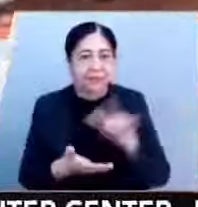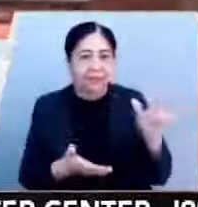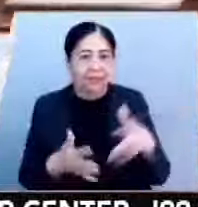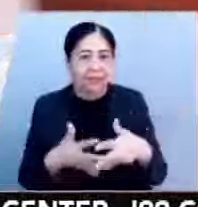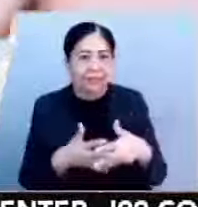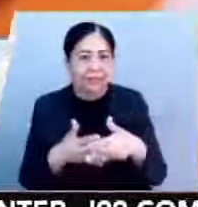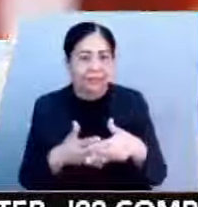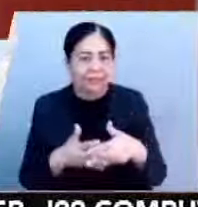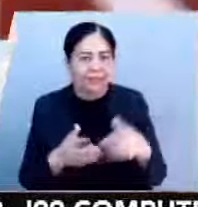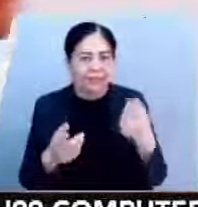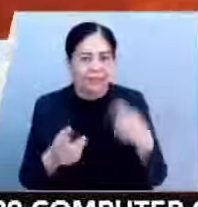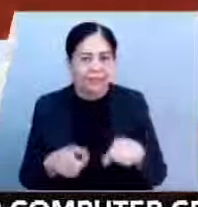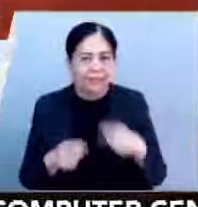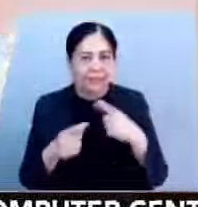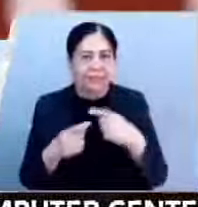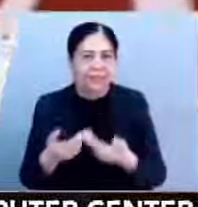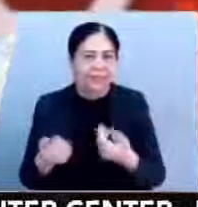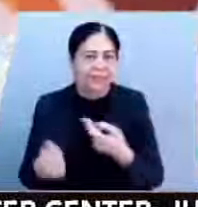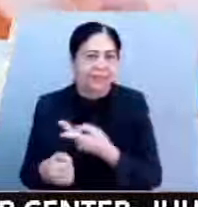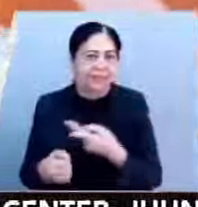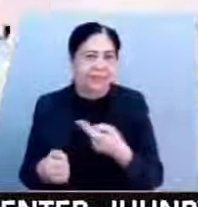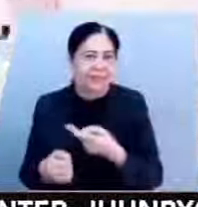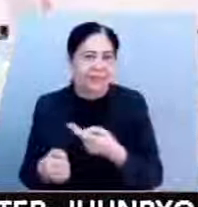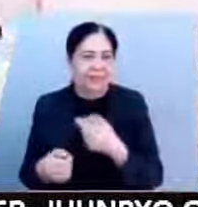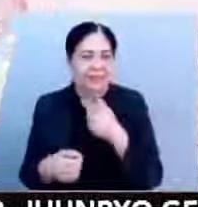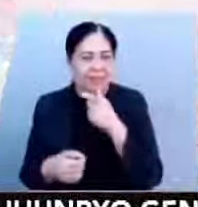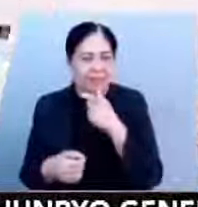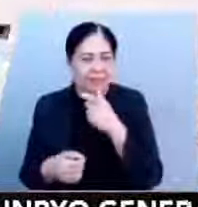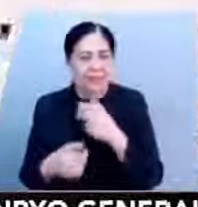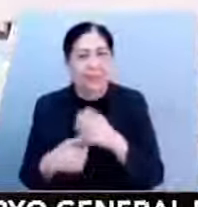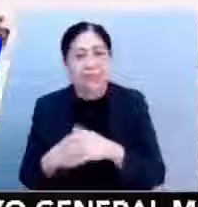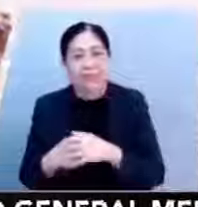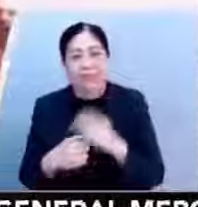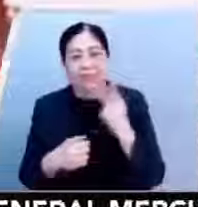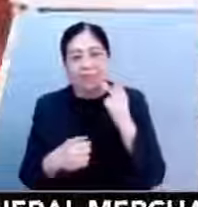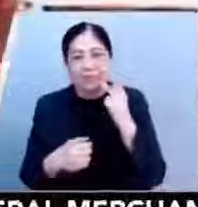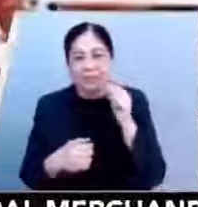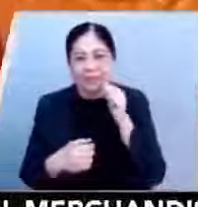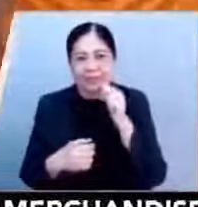kasunod ng hiwalayan nila ni Stolen Life's lead star Carla Abellana.